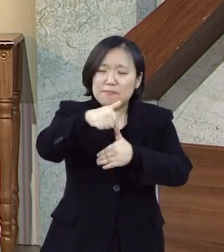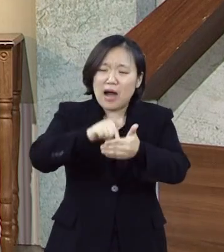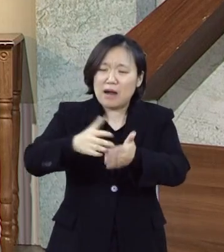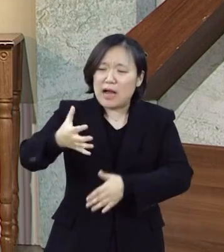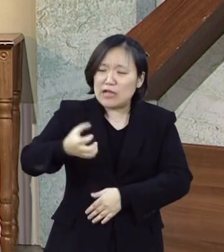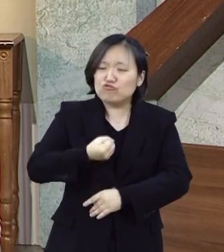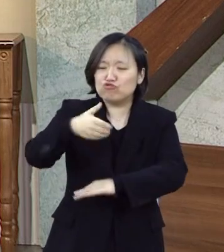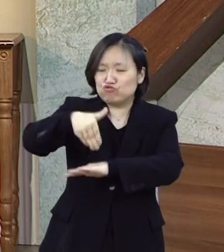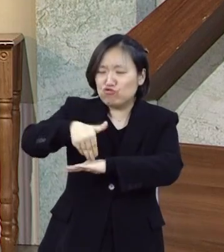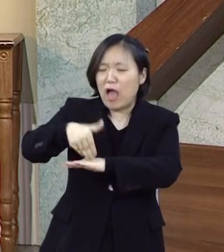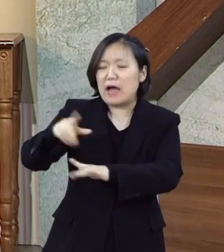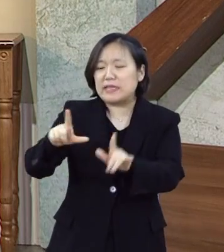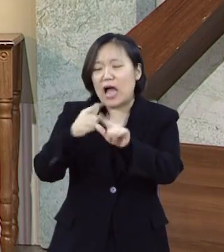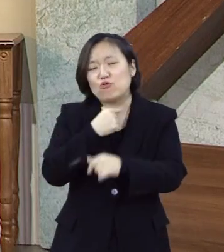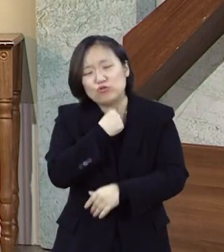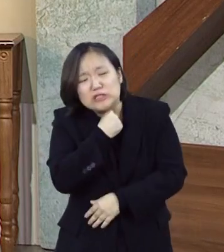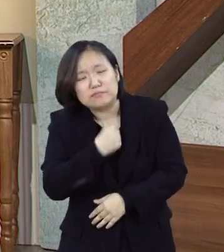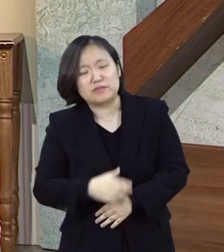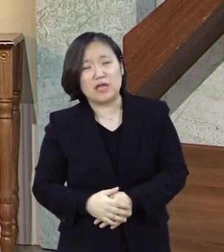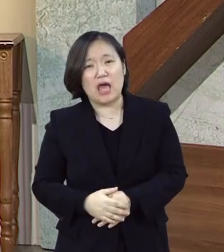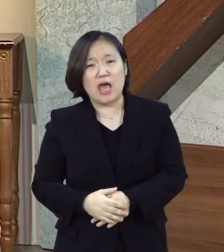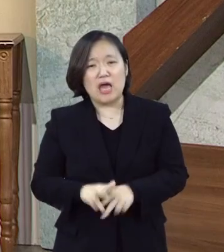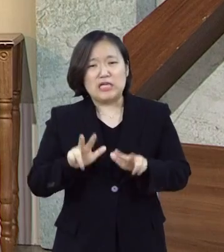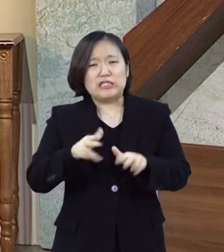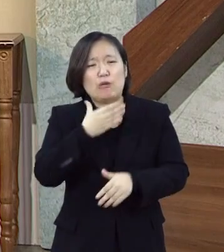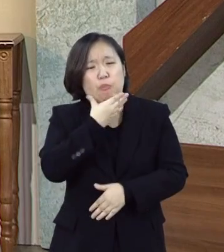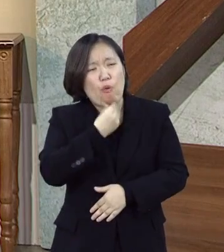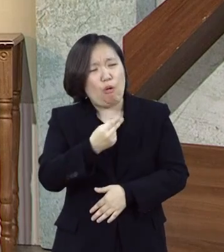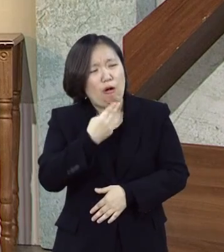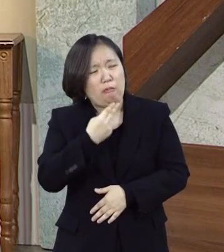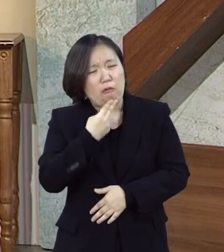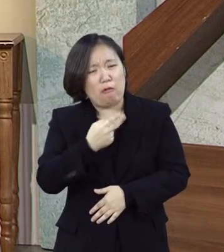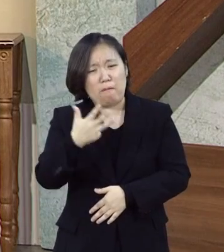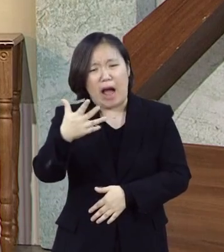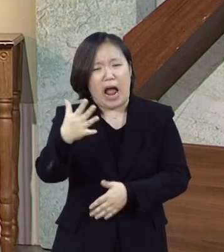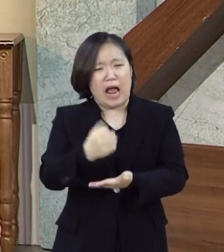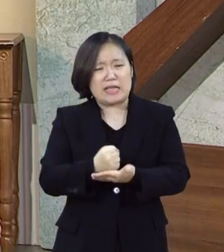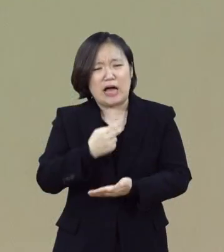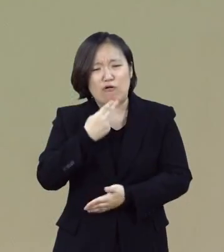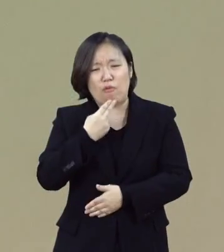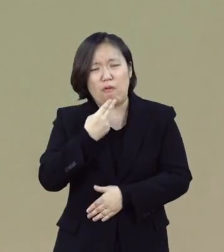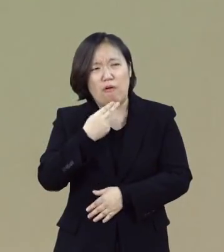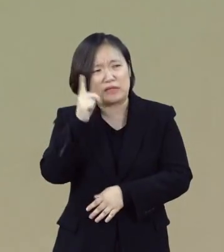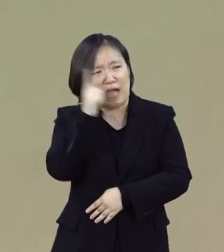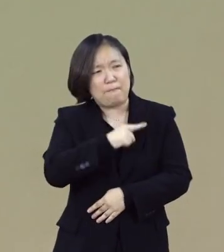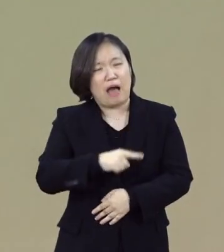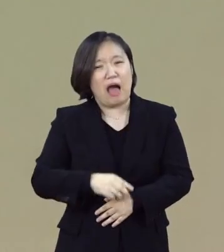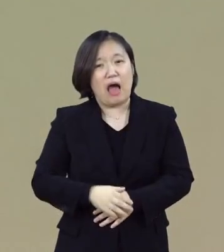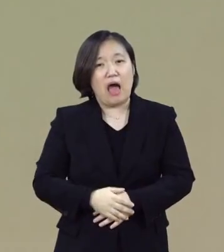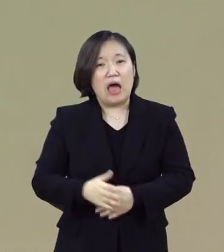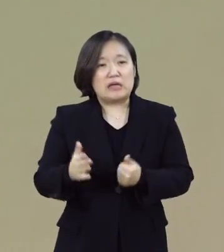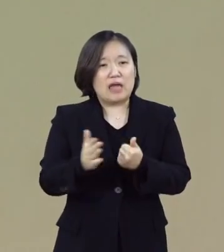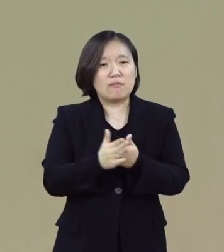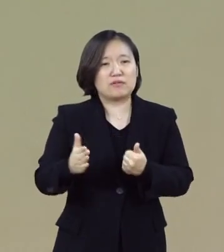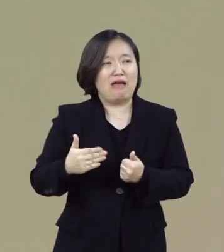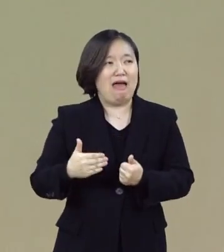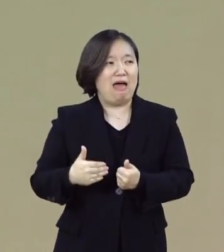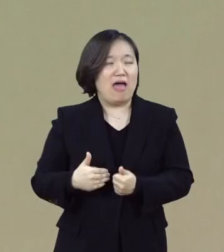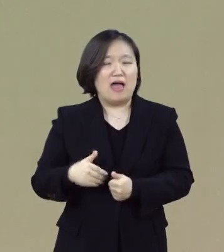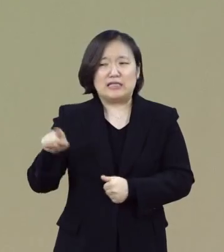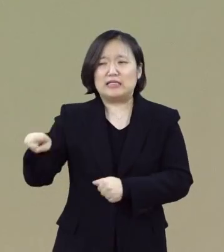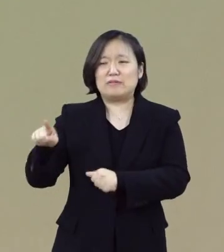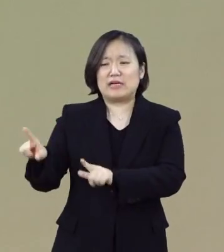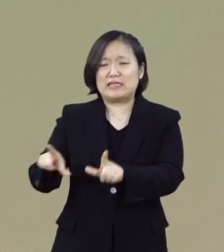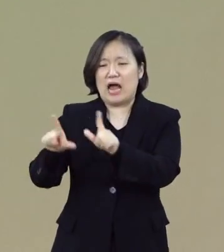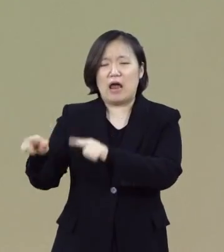싶은데 나는 왜 이렇게 복이 없고 팔자가 드셀까? 나도 저렇게 맑고 깨끗하고